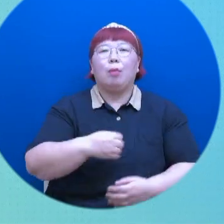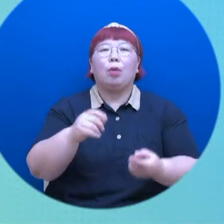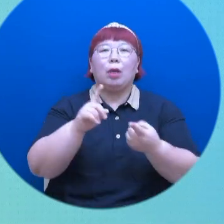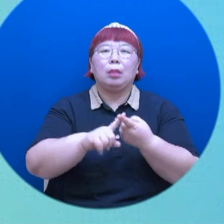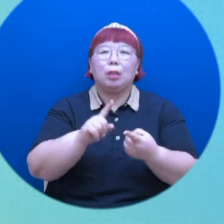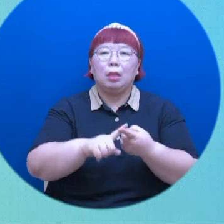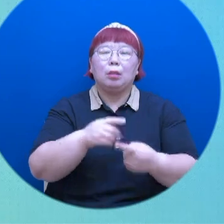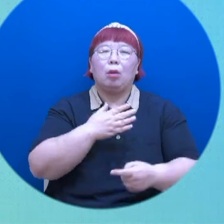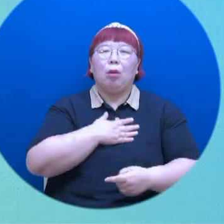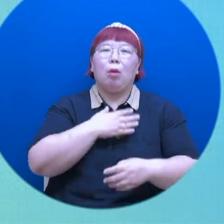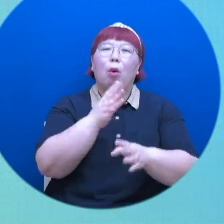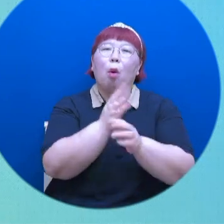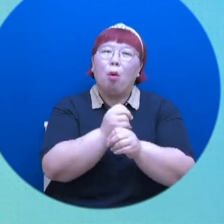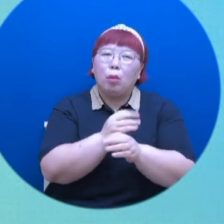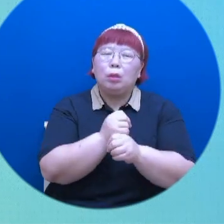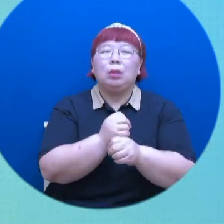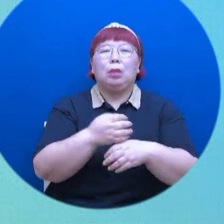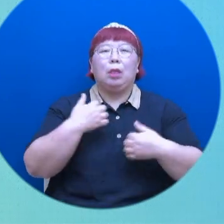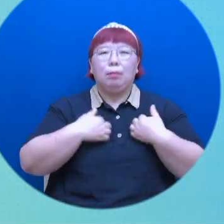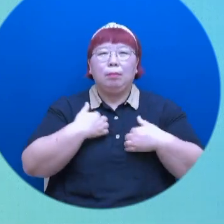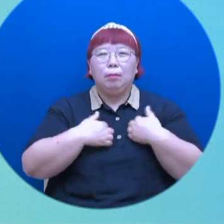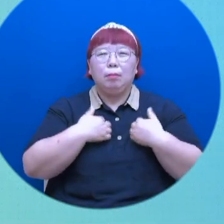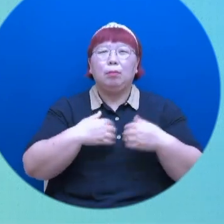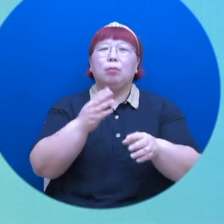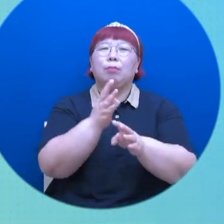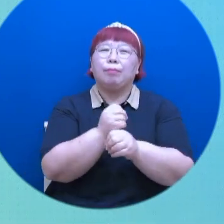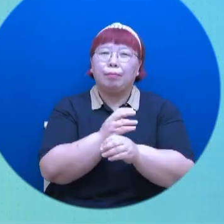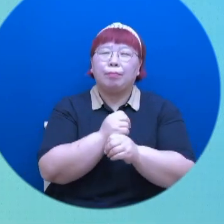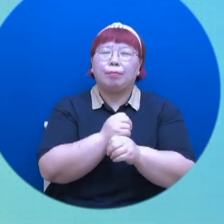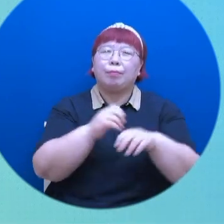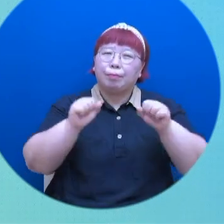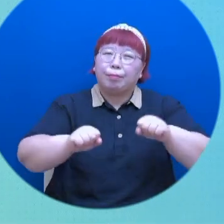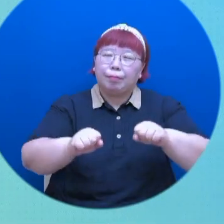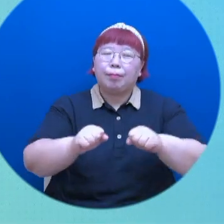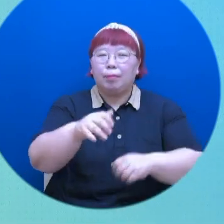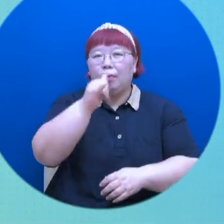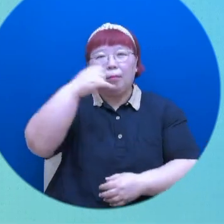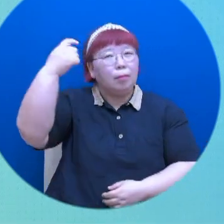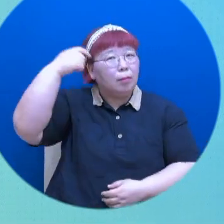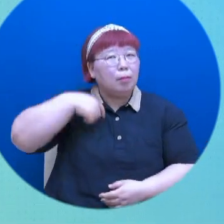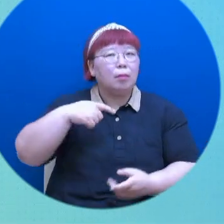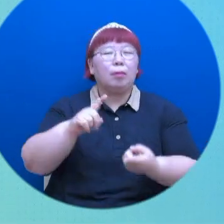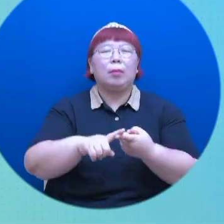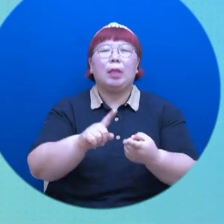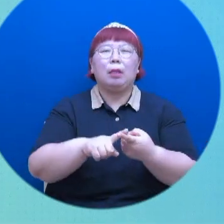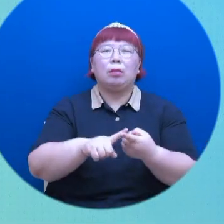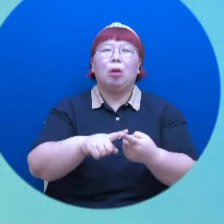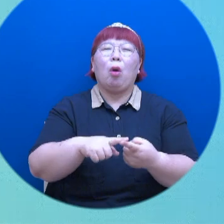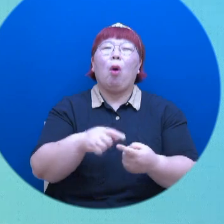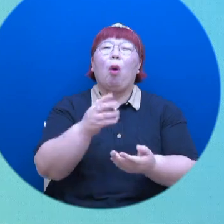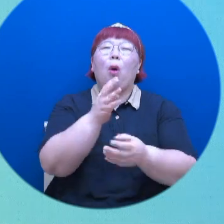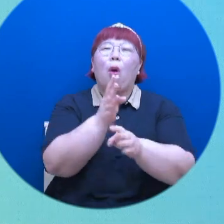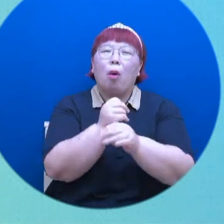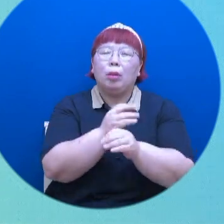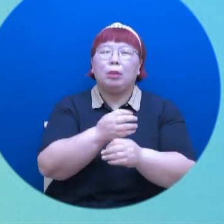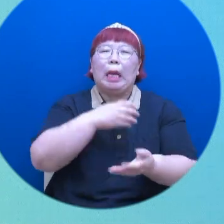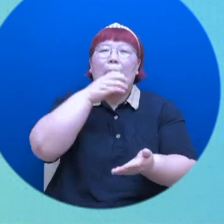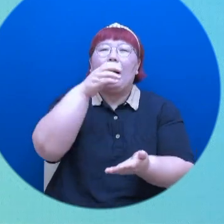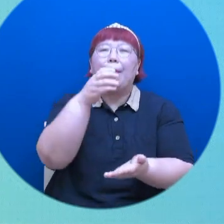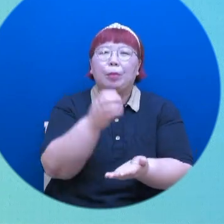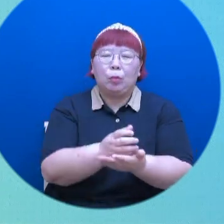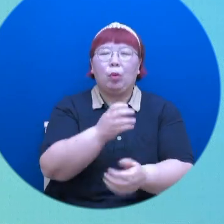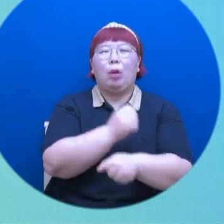언제 기쁜지, 나는 언제 살아있음을 느끼는지, 언제 감격하는지,